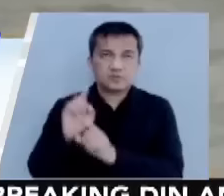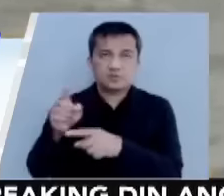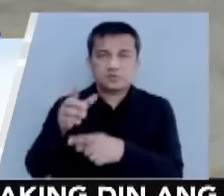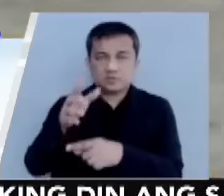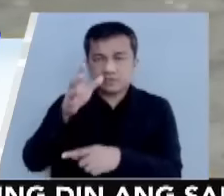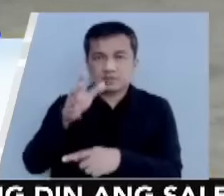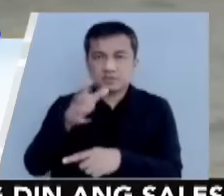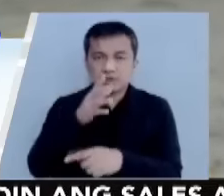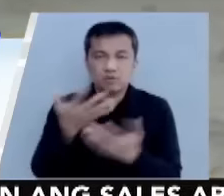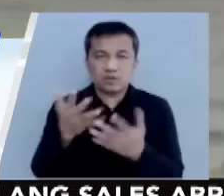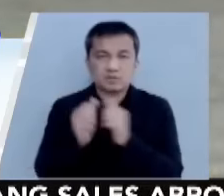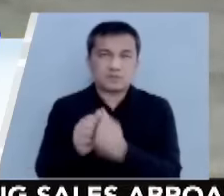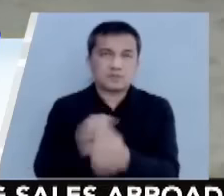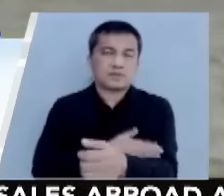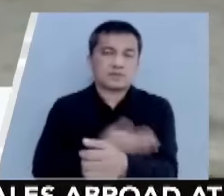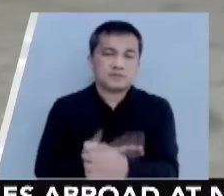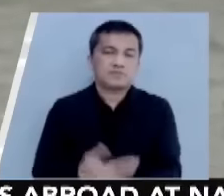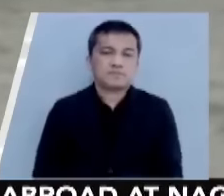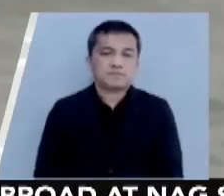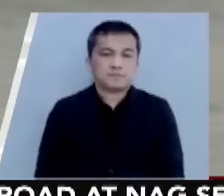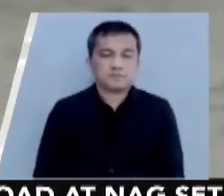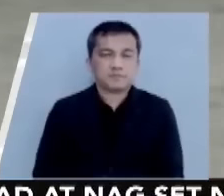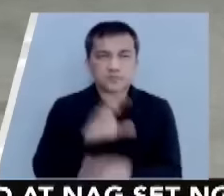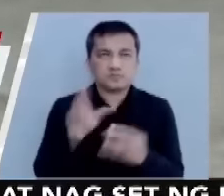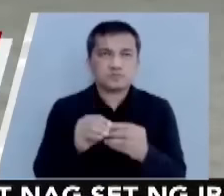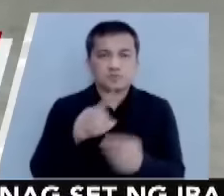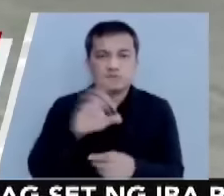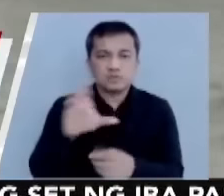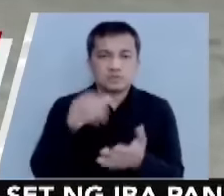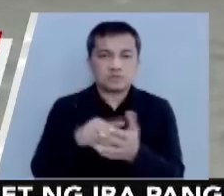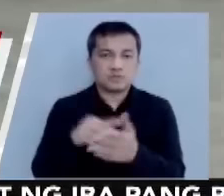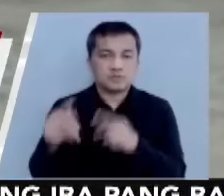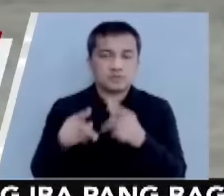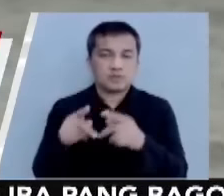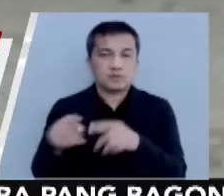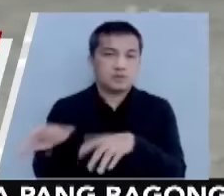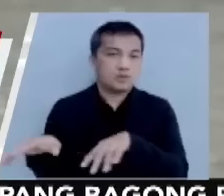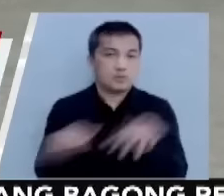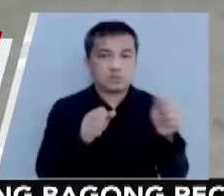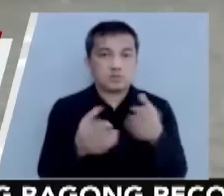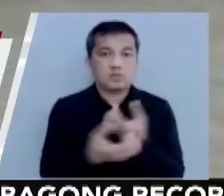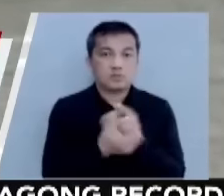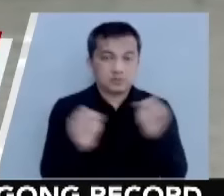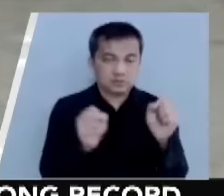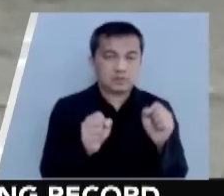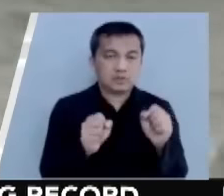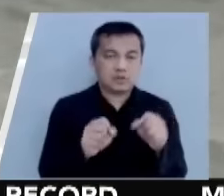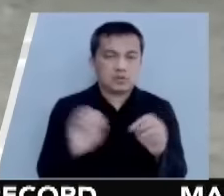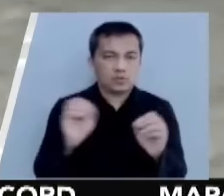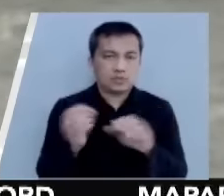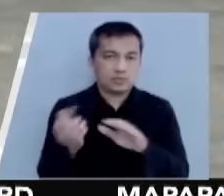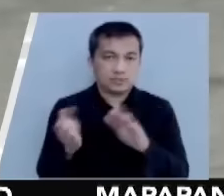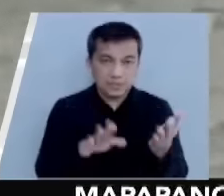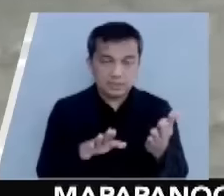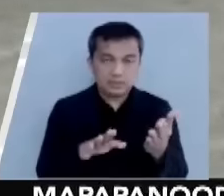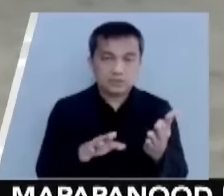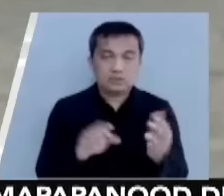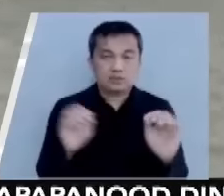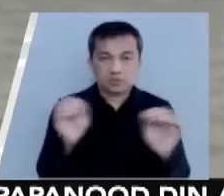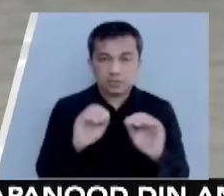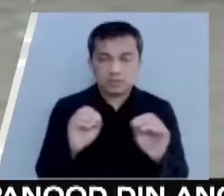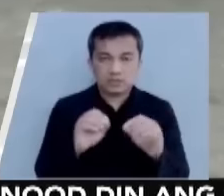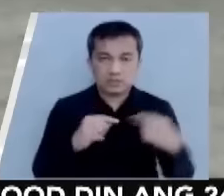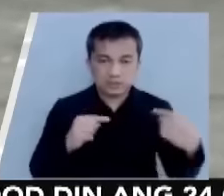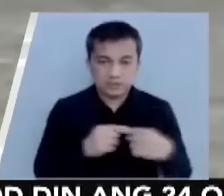ko. Umabot man sa mahigit 100,000 residente ang lumikas. Wala naman ni isang nasawi, nasaktan o nawala